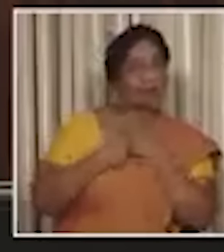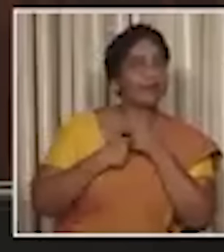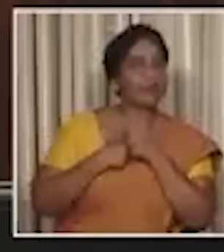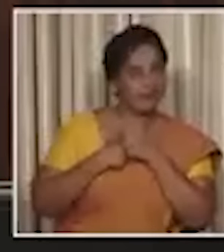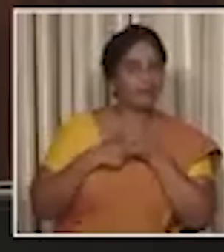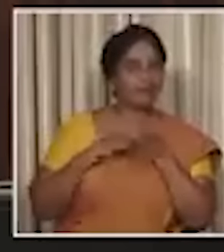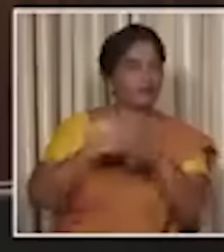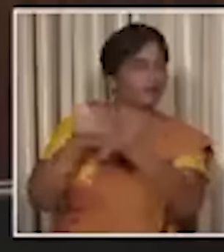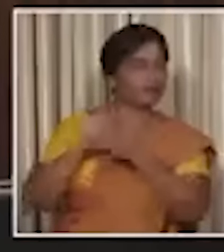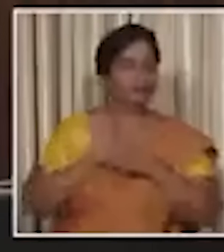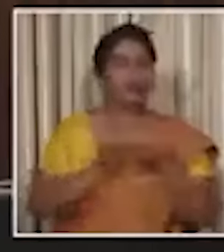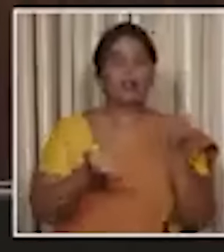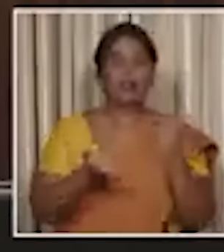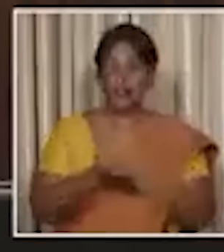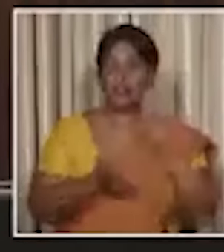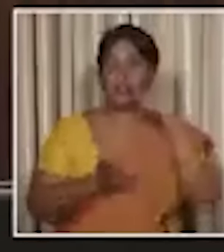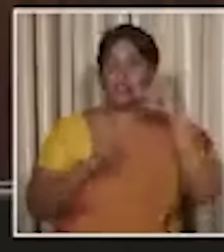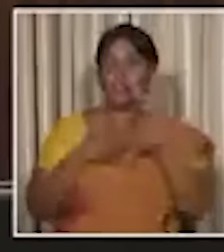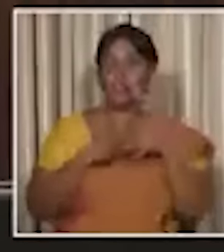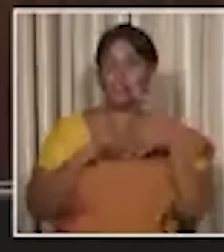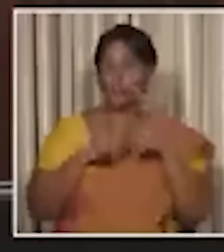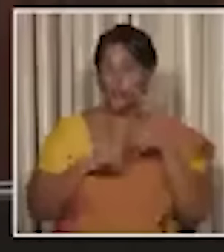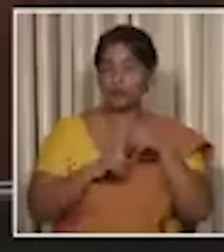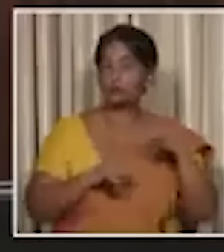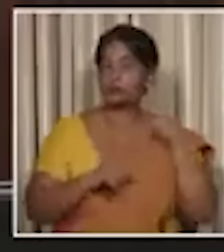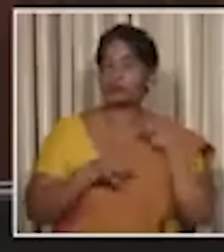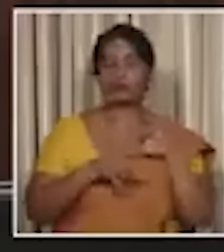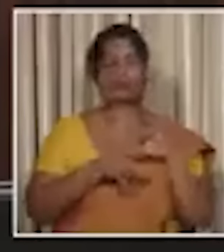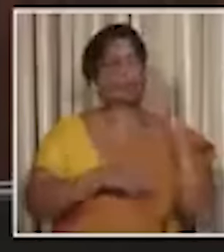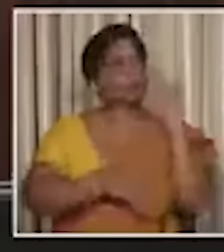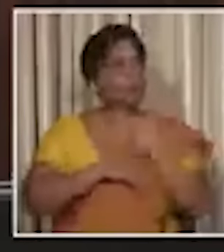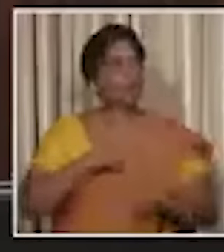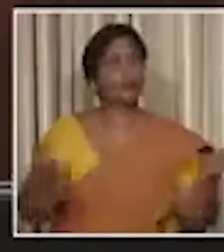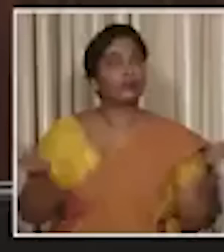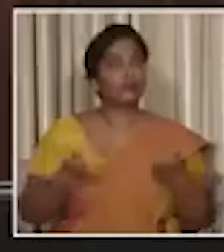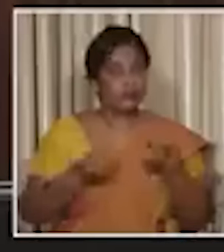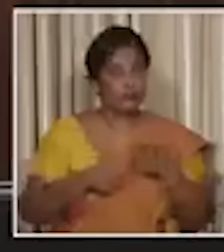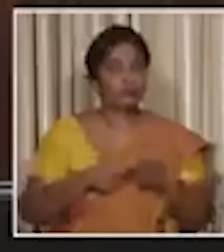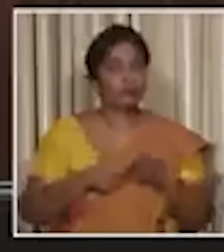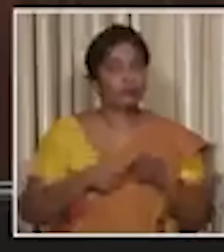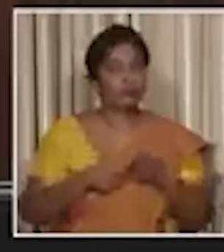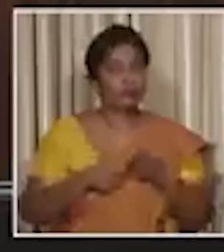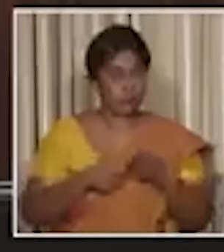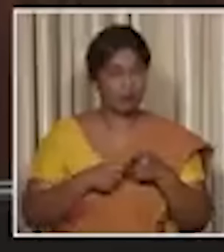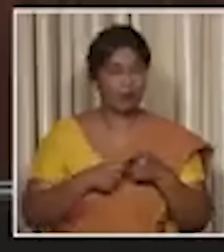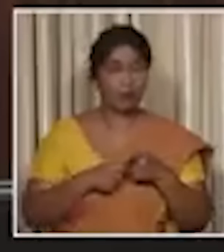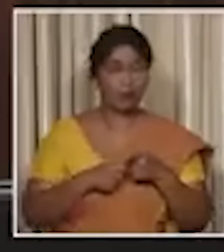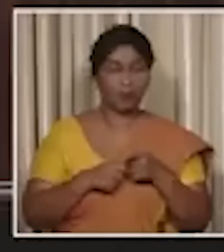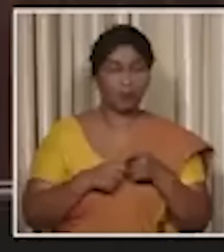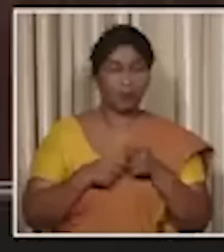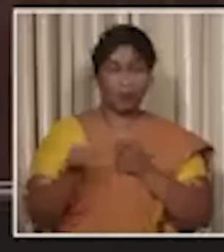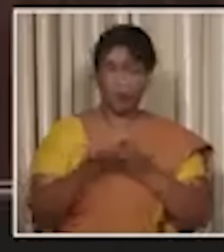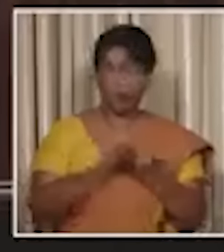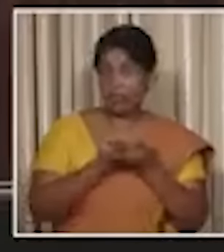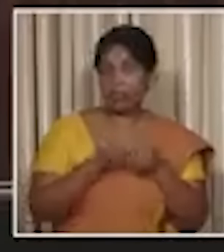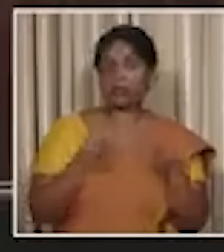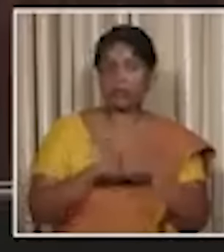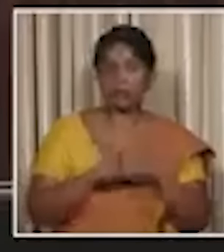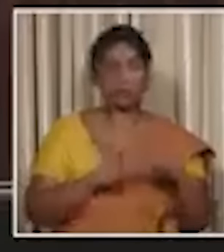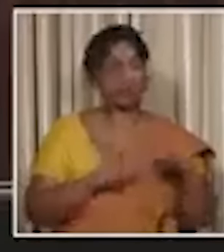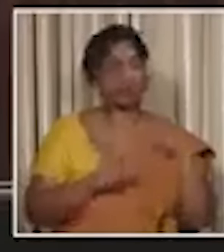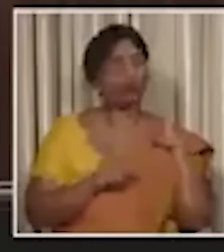புதிய சந்தை உருவாக்கப்படுகின்றது. என புதிய சந்தையை கையகப்படுத்துவதற்கு கடந்த காலத்தில் ஆசிய வளைய நாடுகள் பல முயற்சி வெற்றி கண்டிருக்கின்றன,